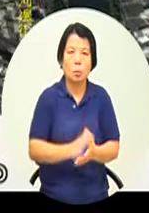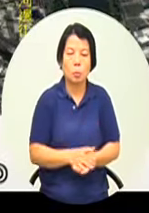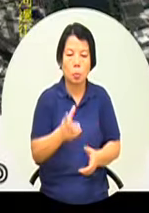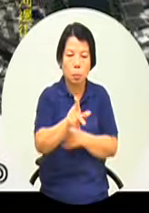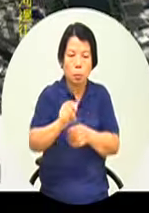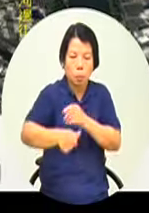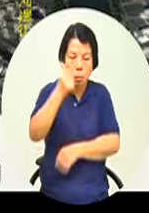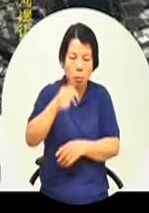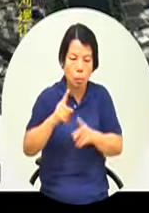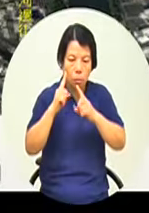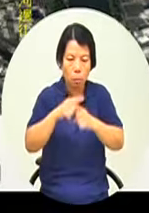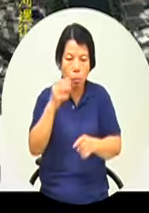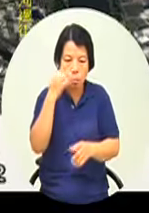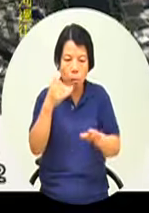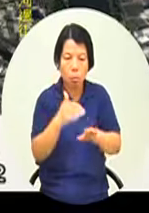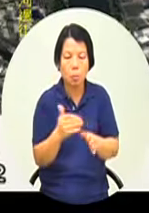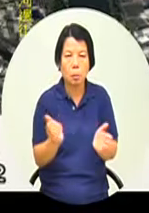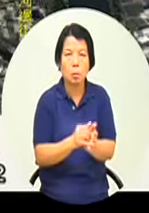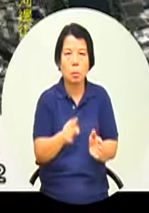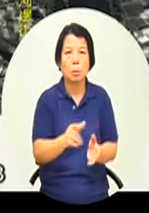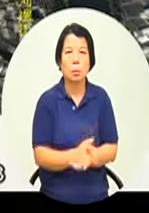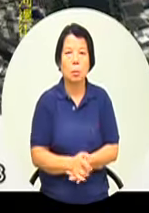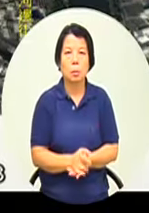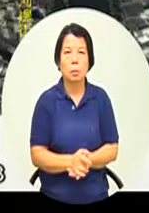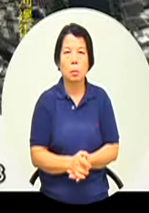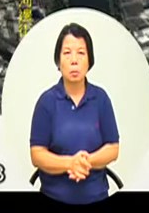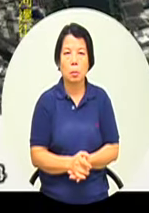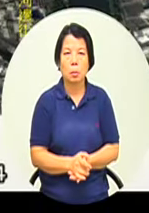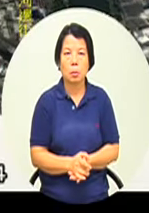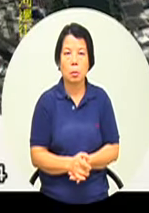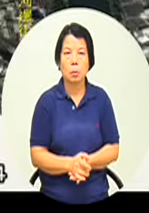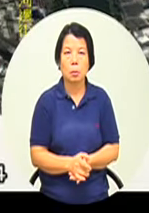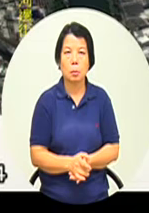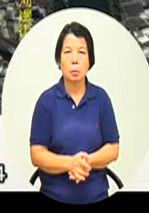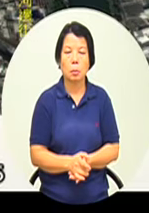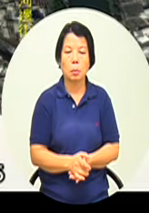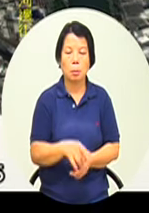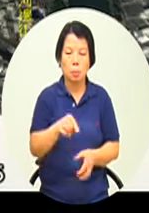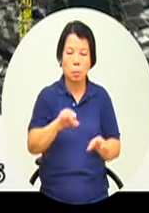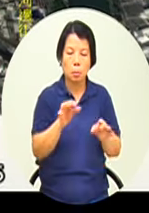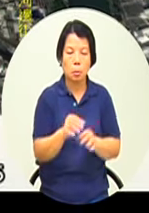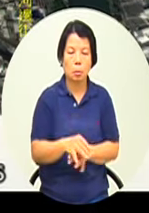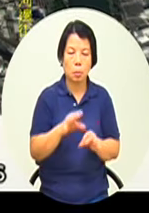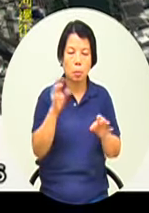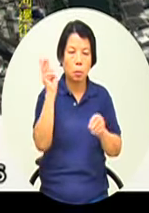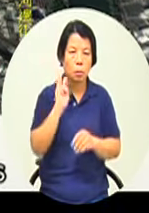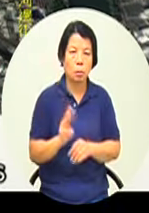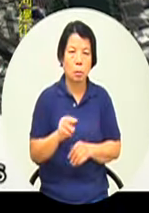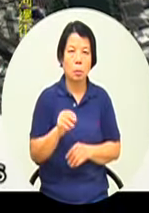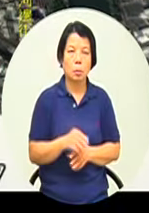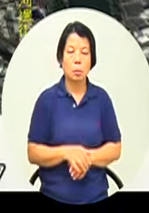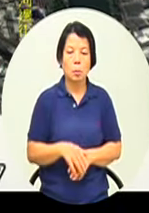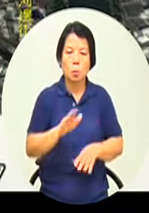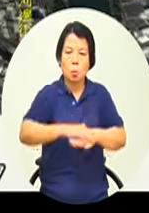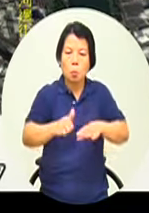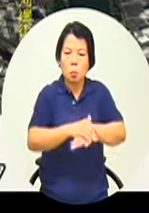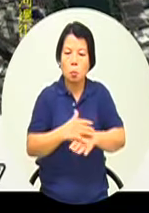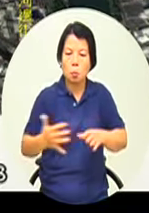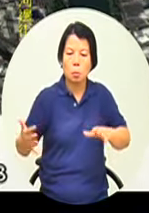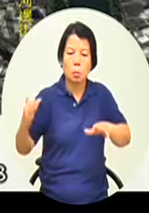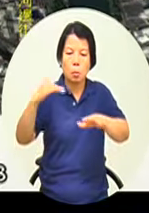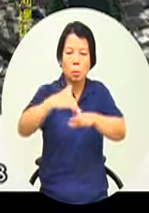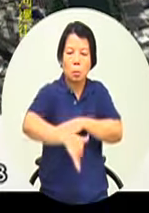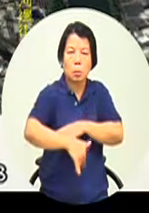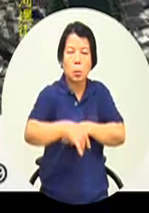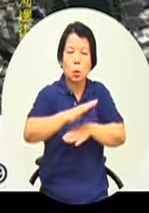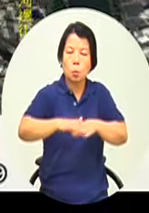哈，我不知道那个抽水机算不算抽水机哈。这边的水会不会跑进来？这边低洼嘛，